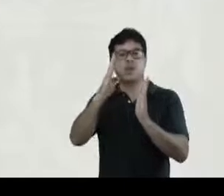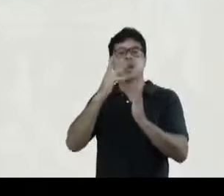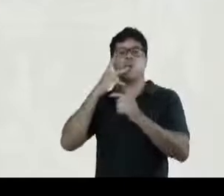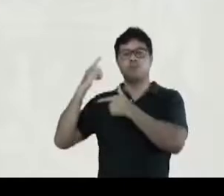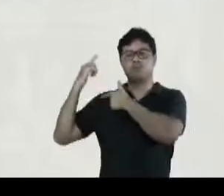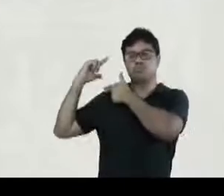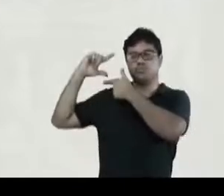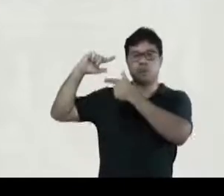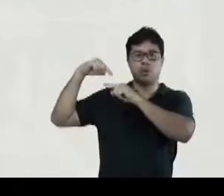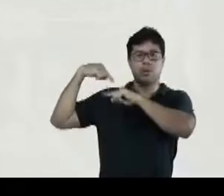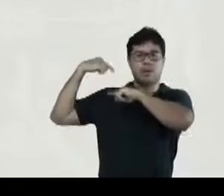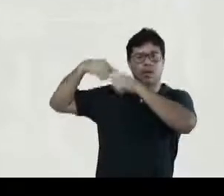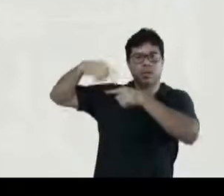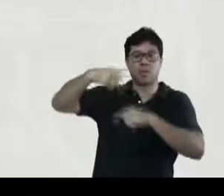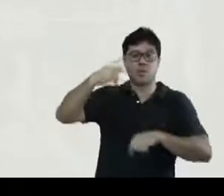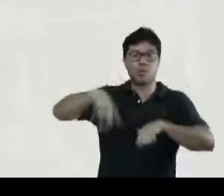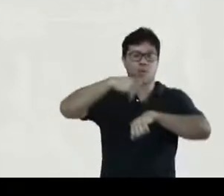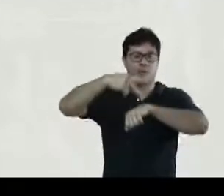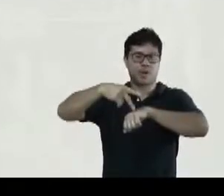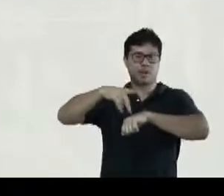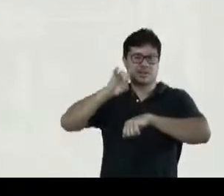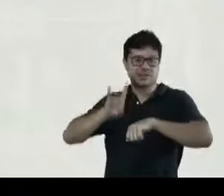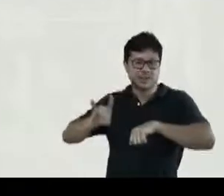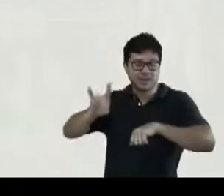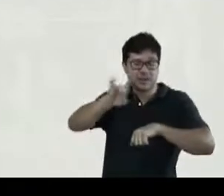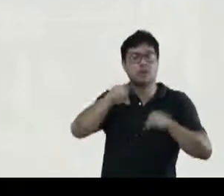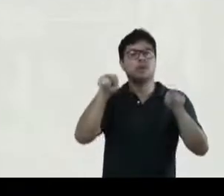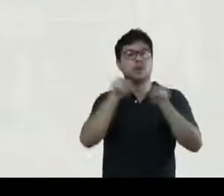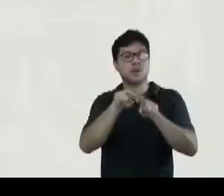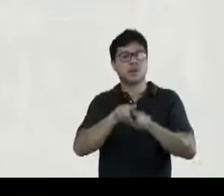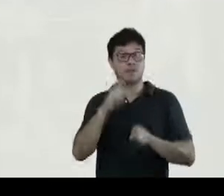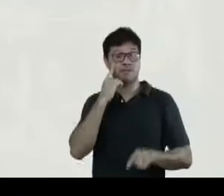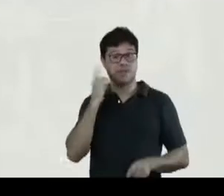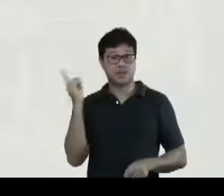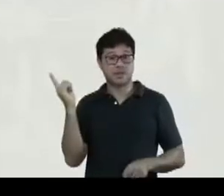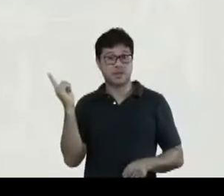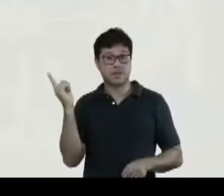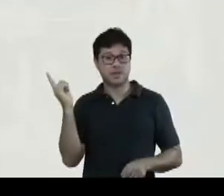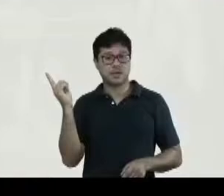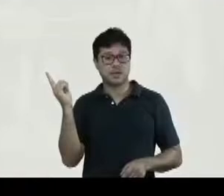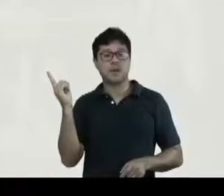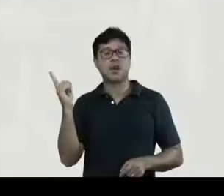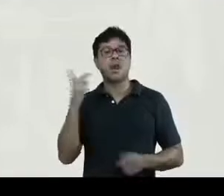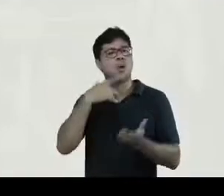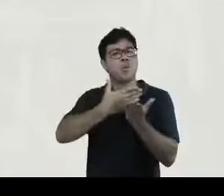Nationalbibliografien. Und da unten beginnt nur die Liste all dieser Projekte.